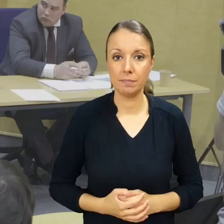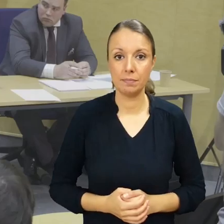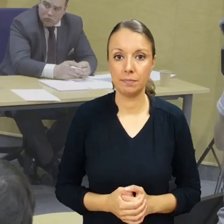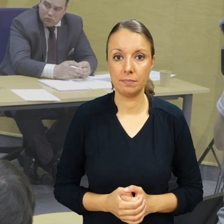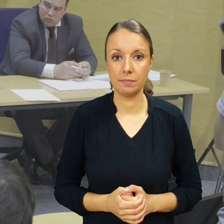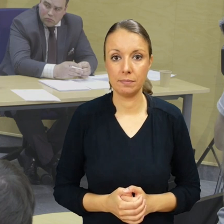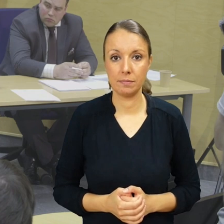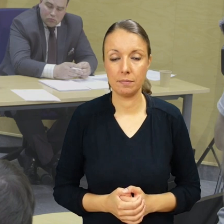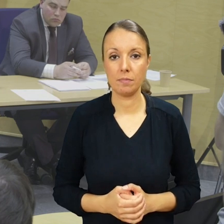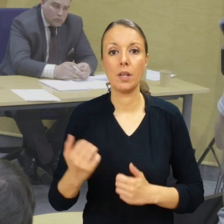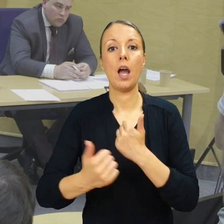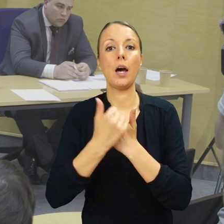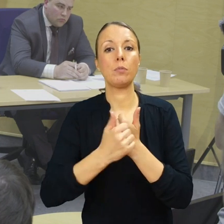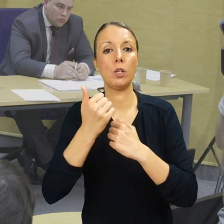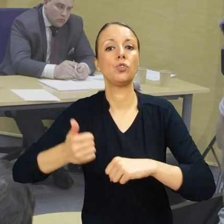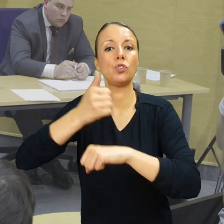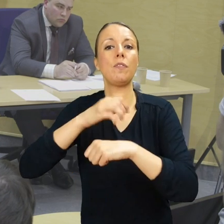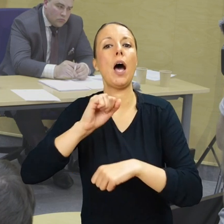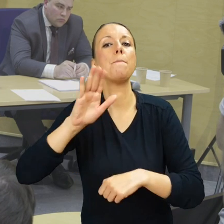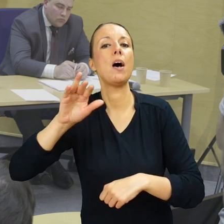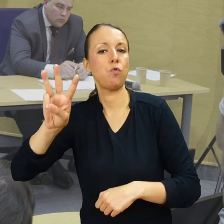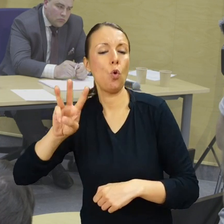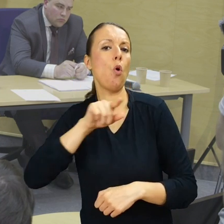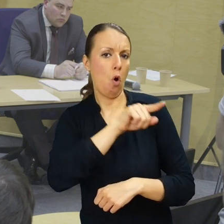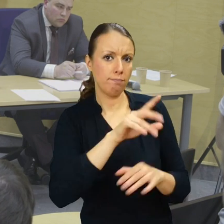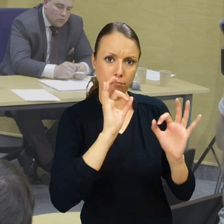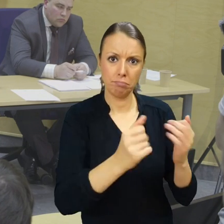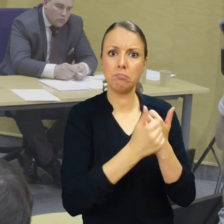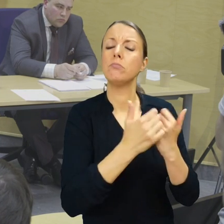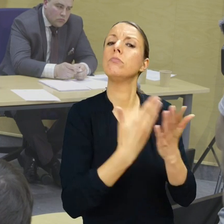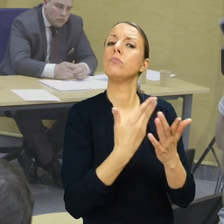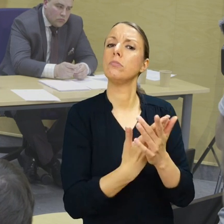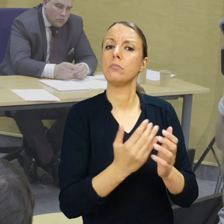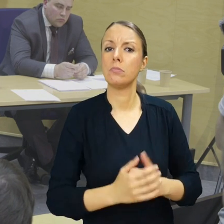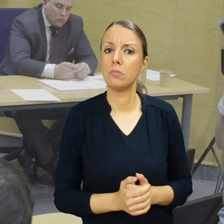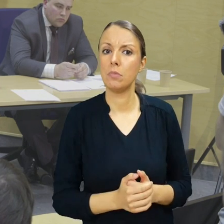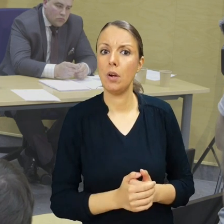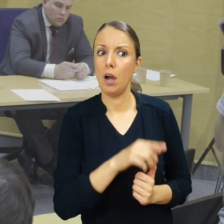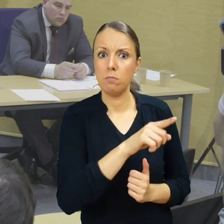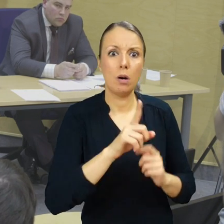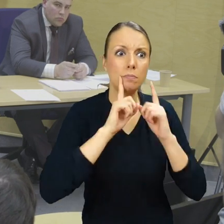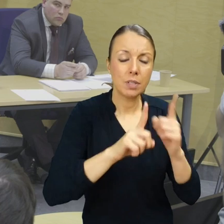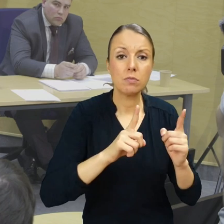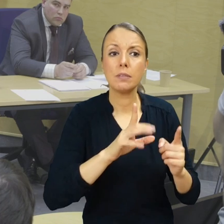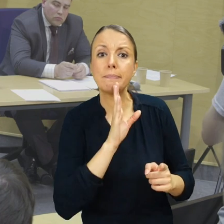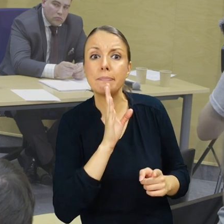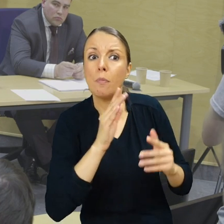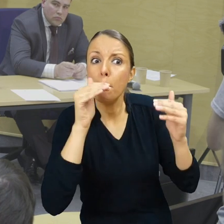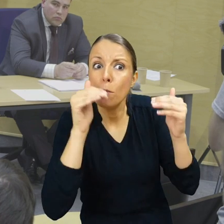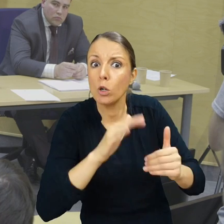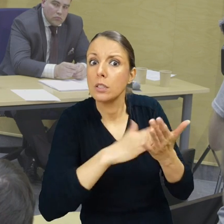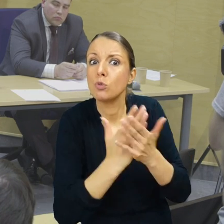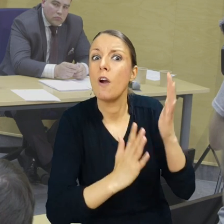argumentacja szefa ABW jest uzasadniona, gdy zważy się stan niewypowiedzianej, ale rzeczywistej wojny terroryzmu z